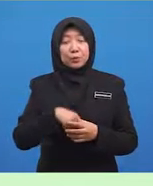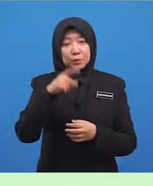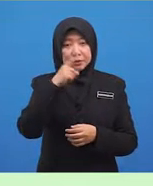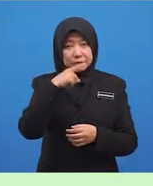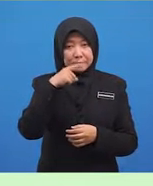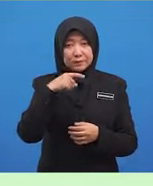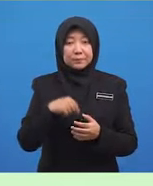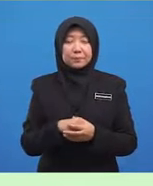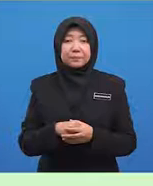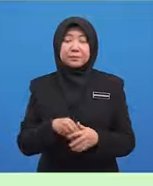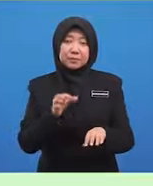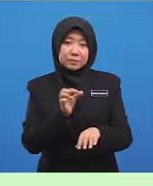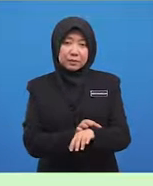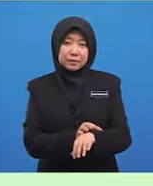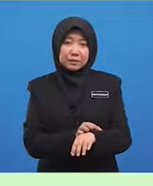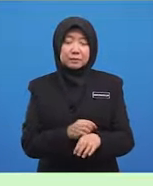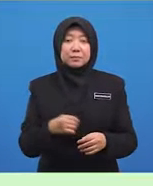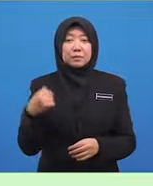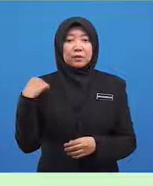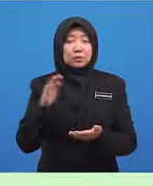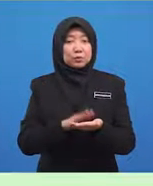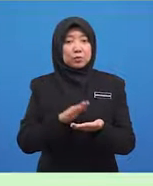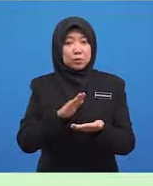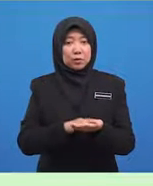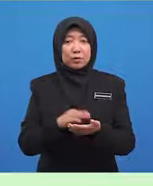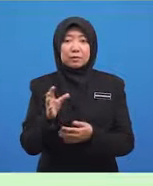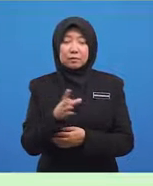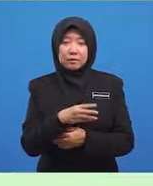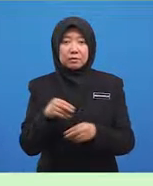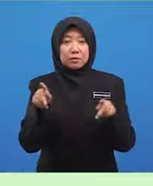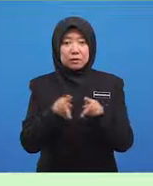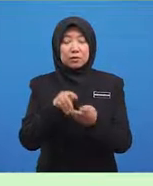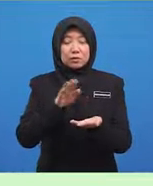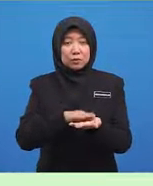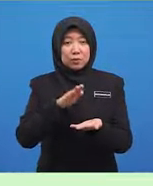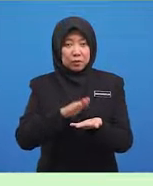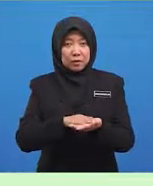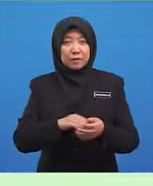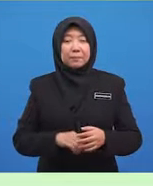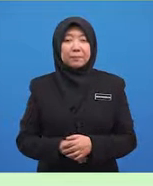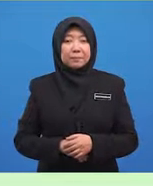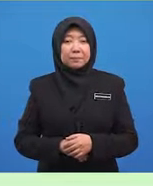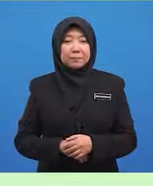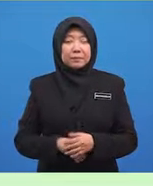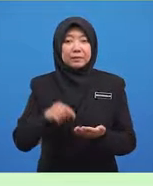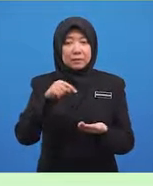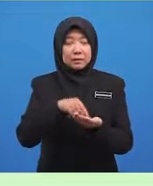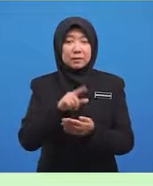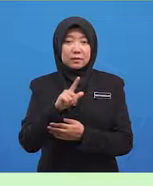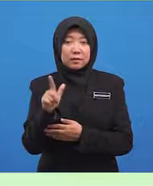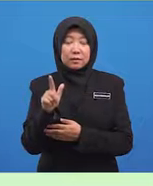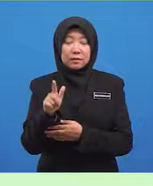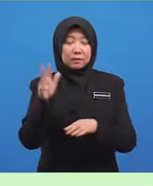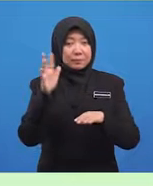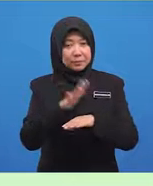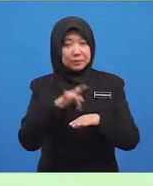gigi, jam tangan, baju sekolah dan kasut sekolah. Inilah yang